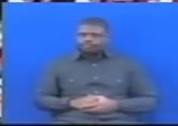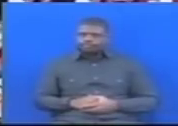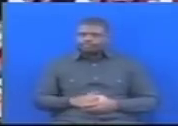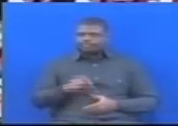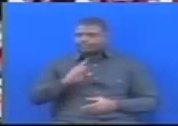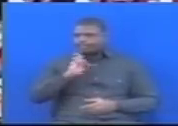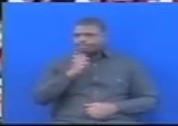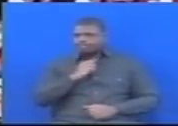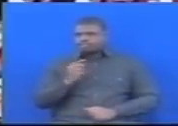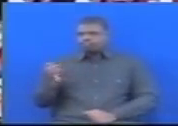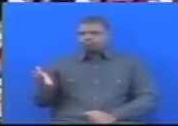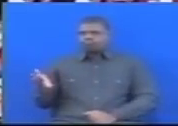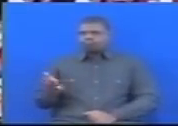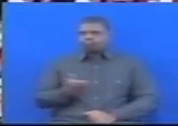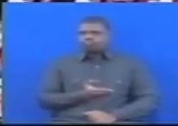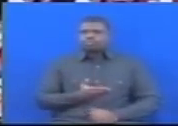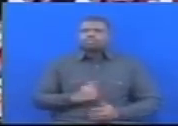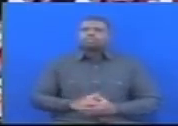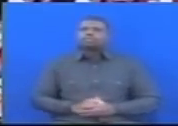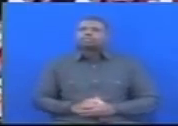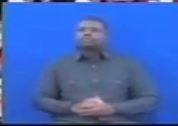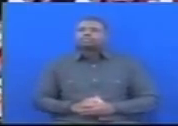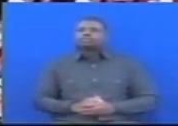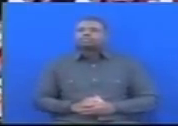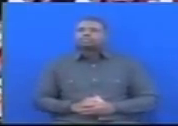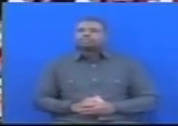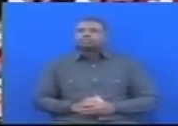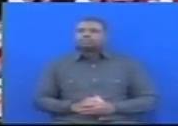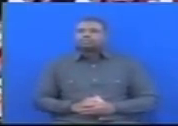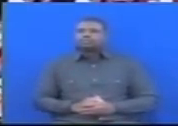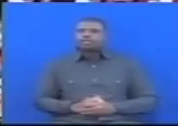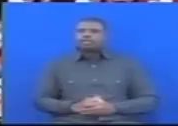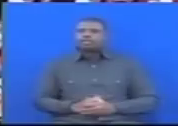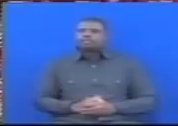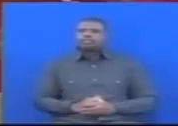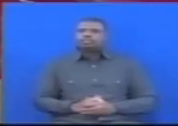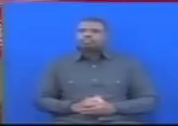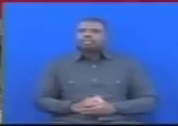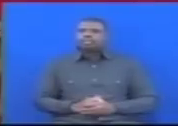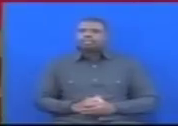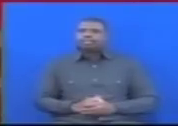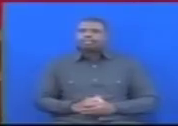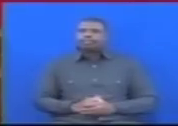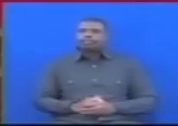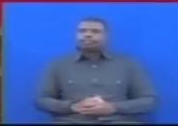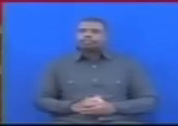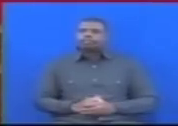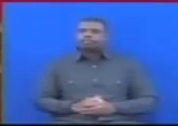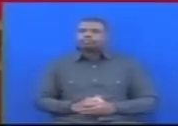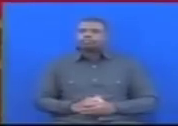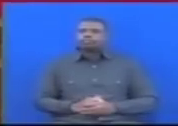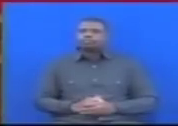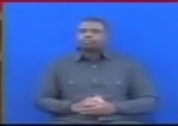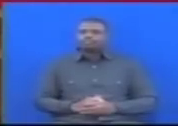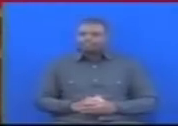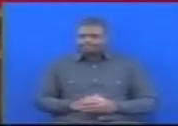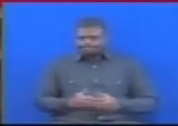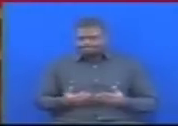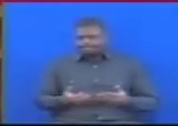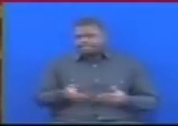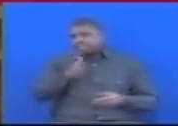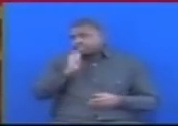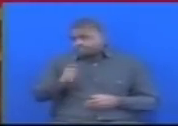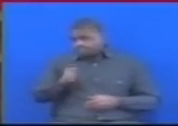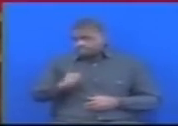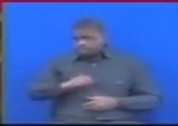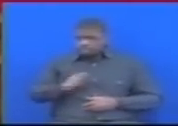Majibu ya swali hilo Mheshimiwa Naibu Waziri Maji, tafadhali. Mheshimiwa Spika,